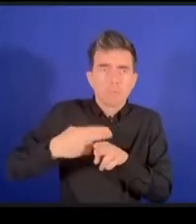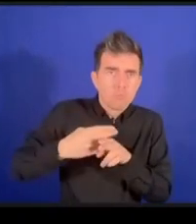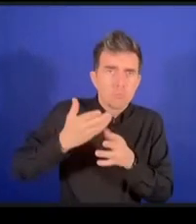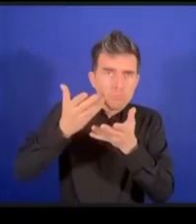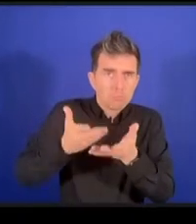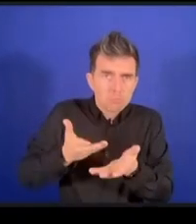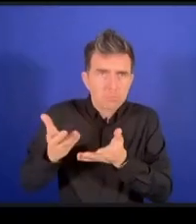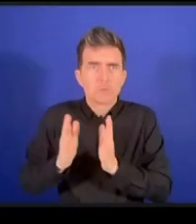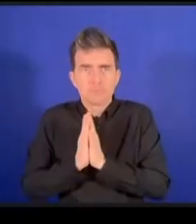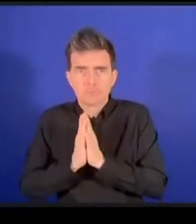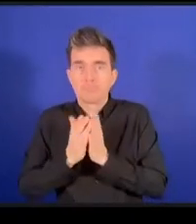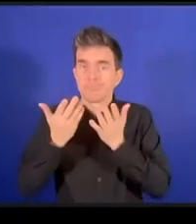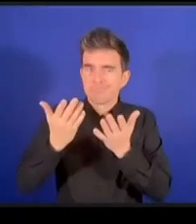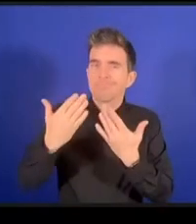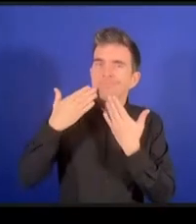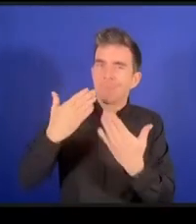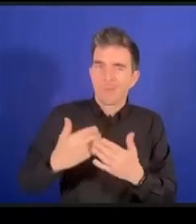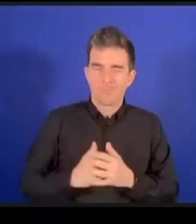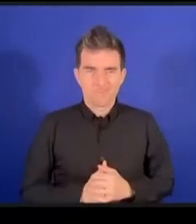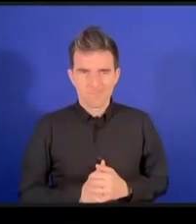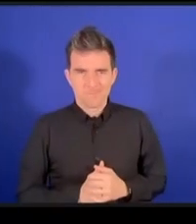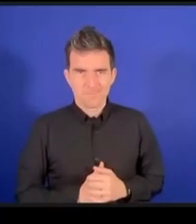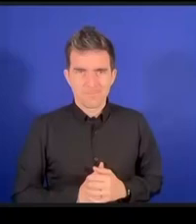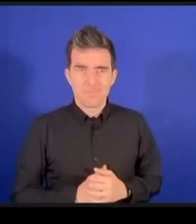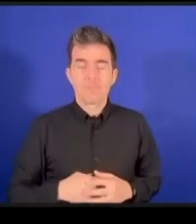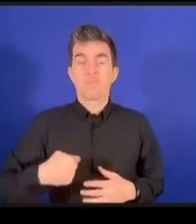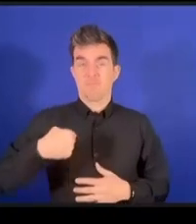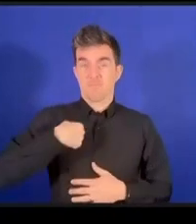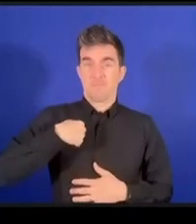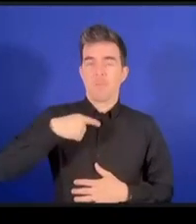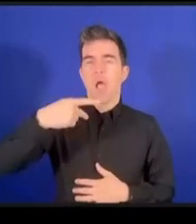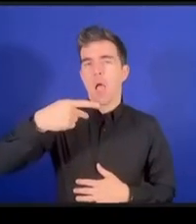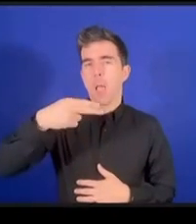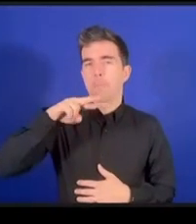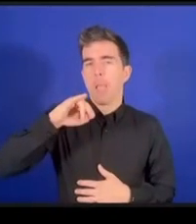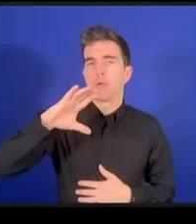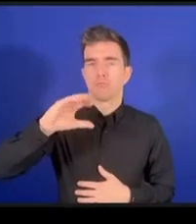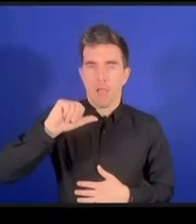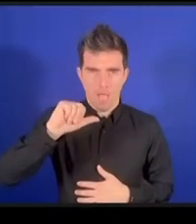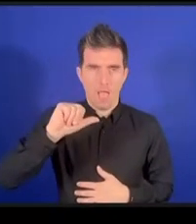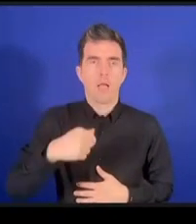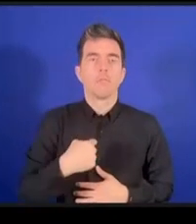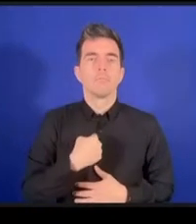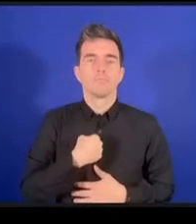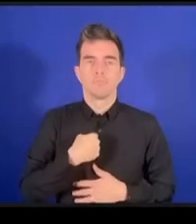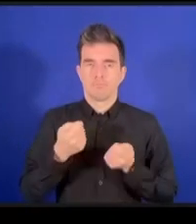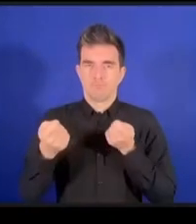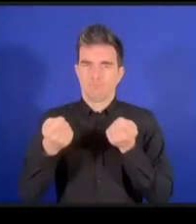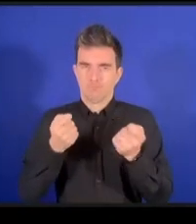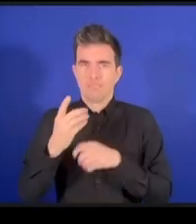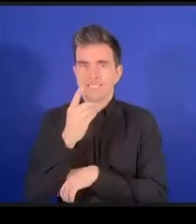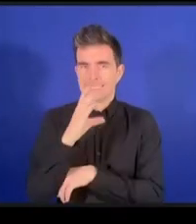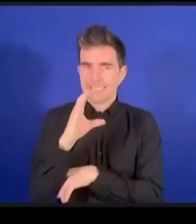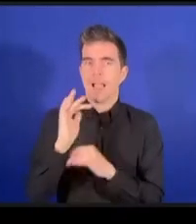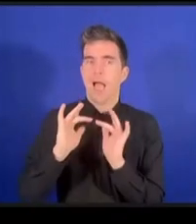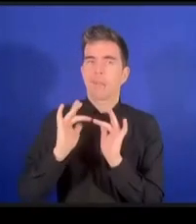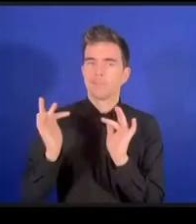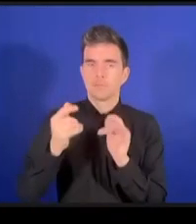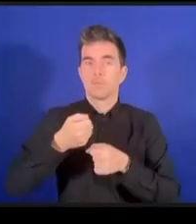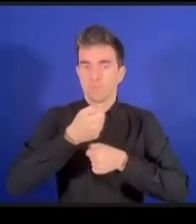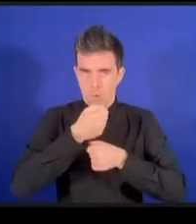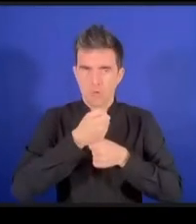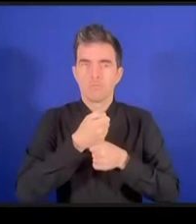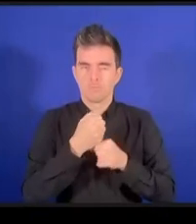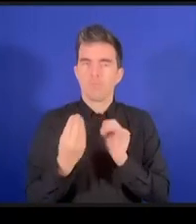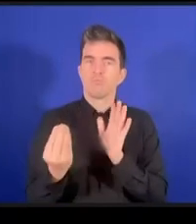кла я координатор интернет рабочие места и докладчик на этом заседании Я хочу